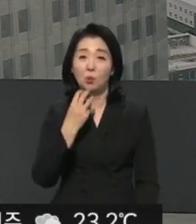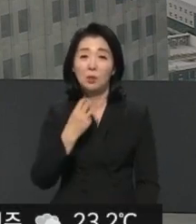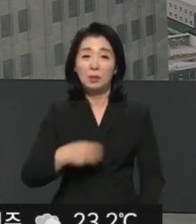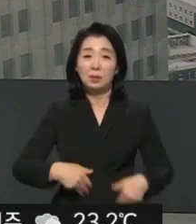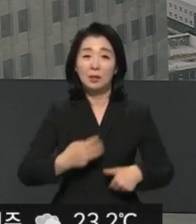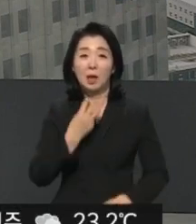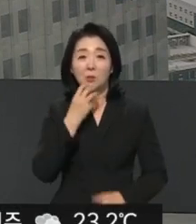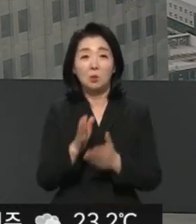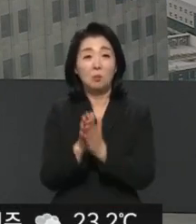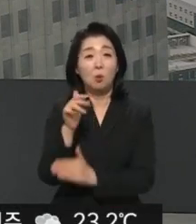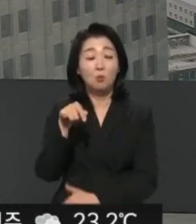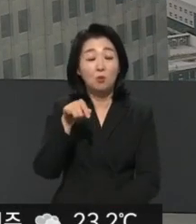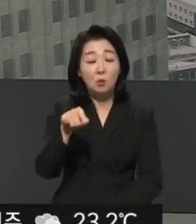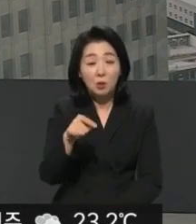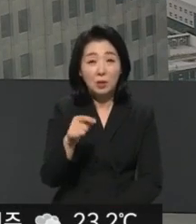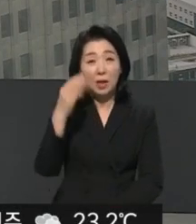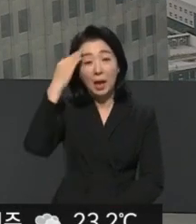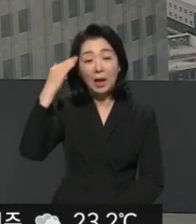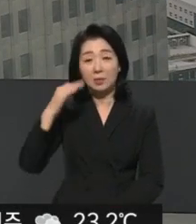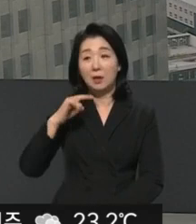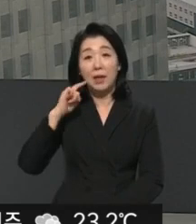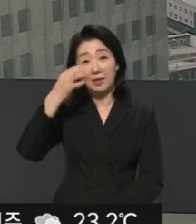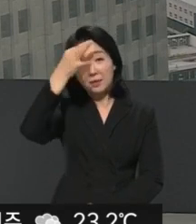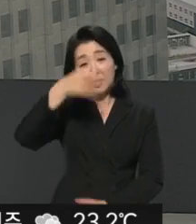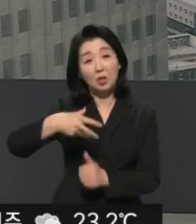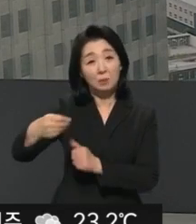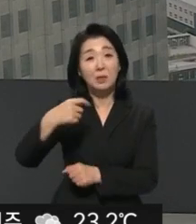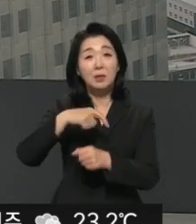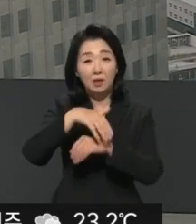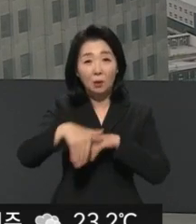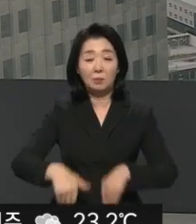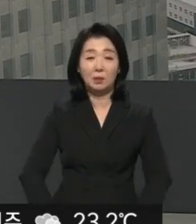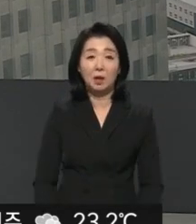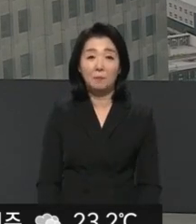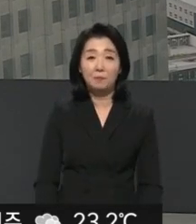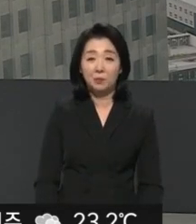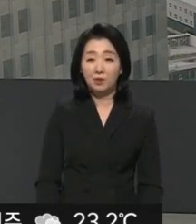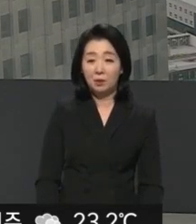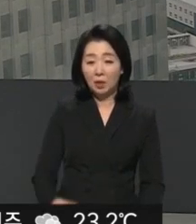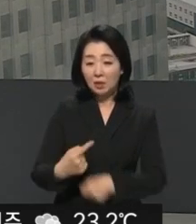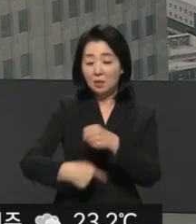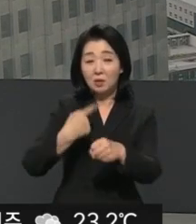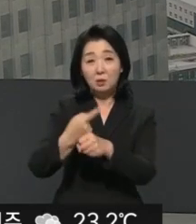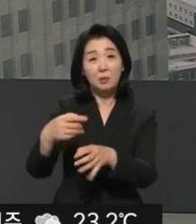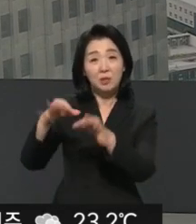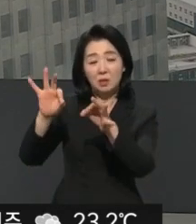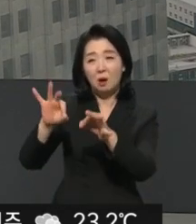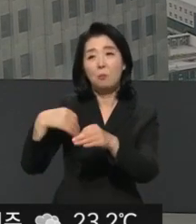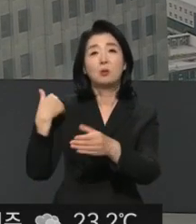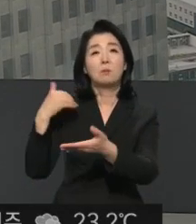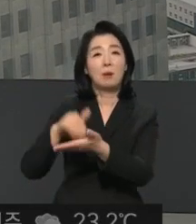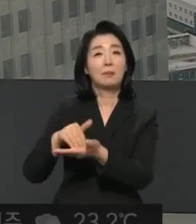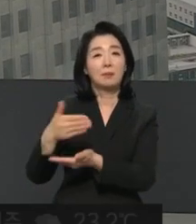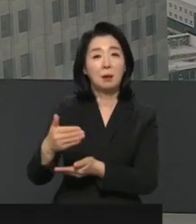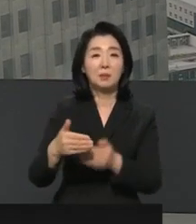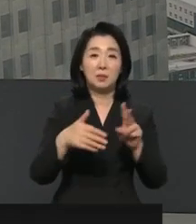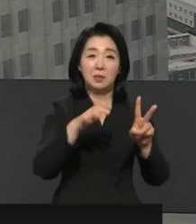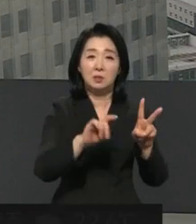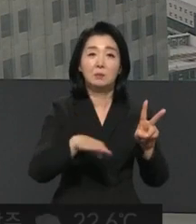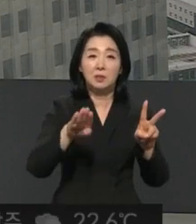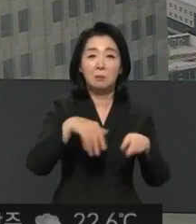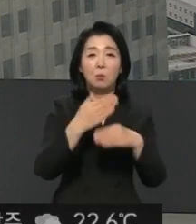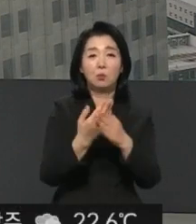등이 그 대상입니다. 그리고 연봉 인상분도 반납하기로 했는데요. 2급 이상 임직원은 인상분 전액을,